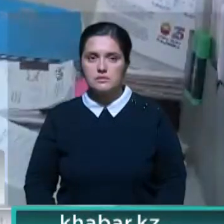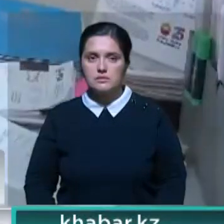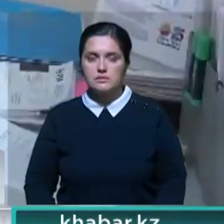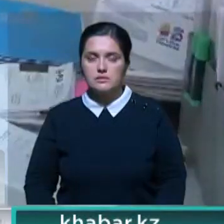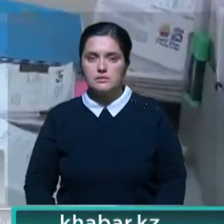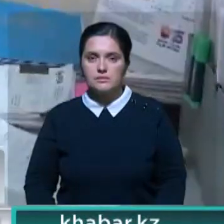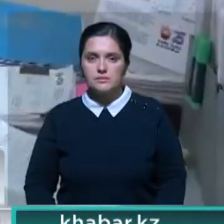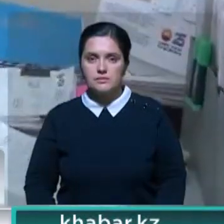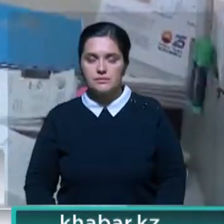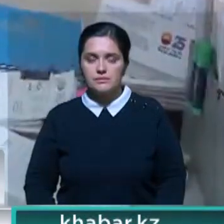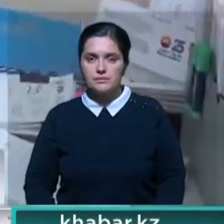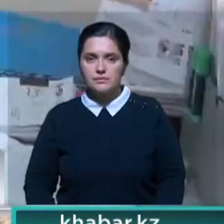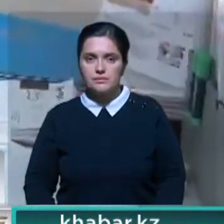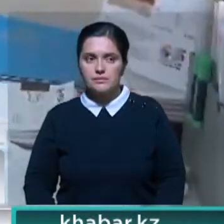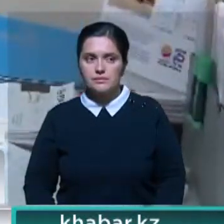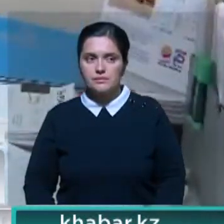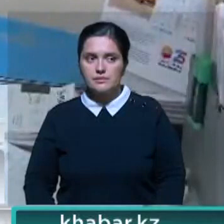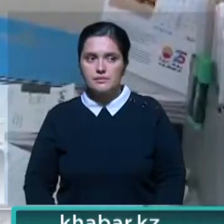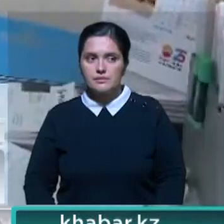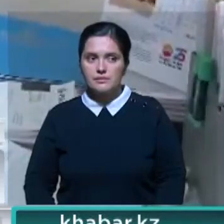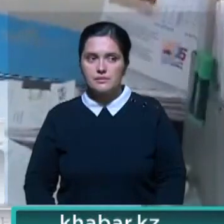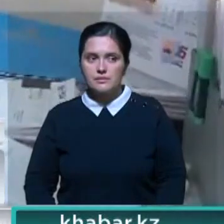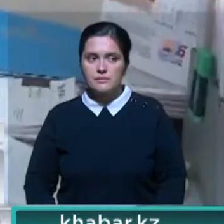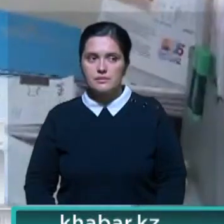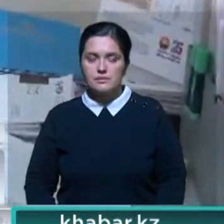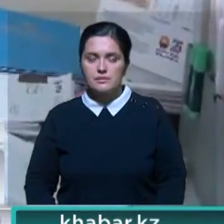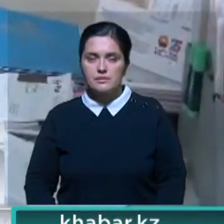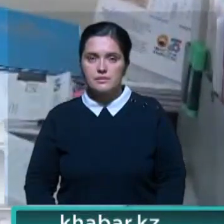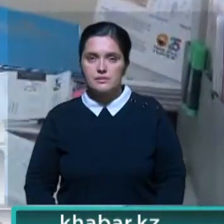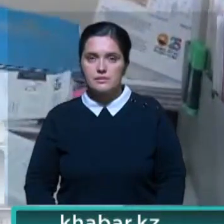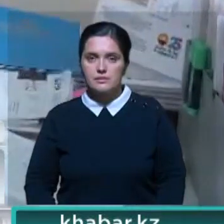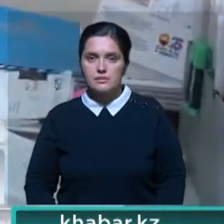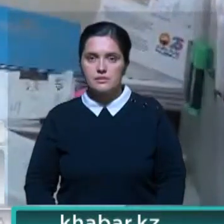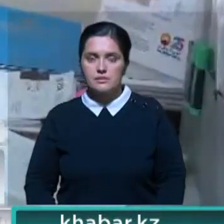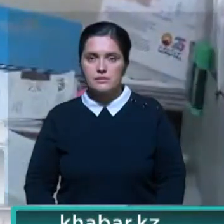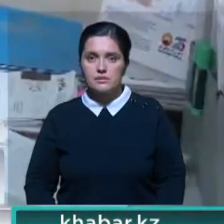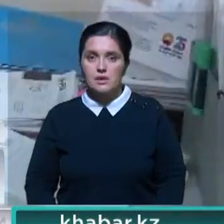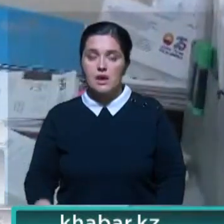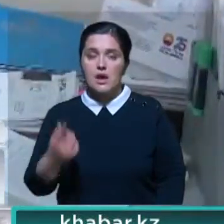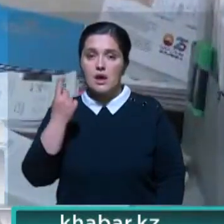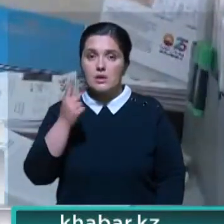Мощность одного выносного причального устройства покрывает порядка 130 тысяч тонн,